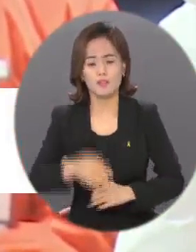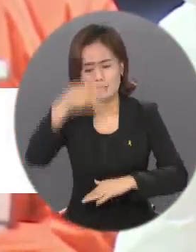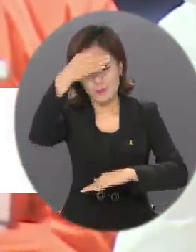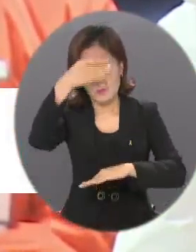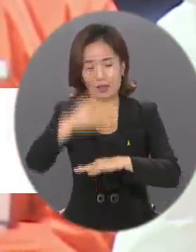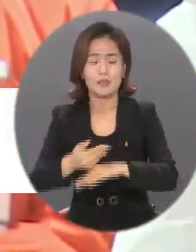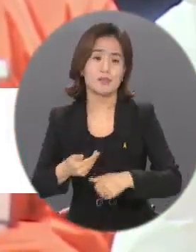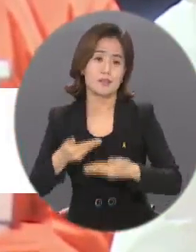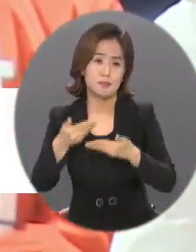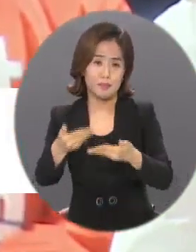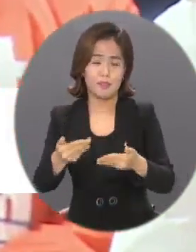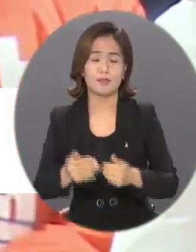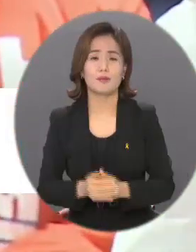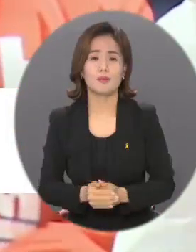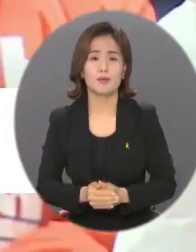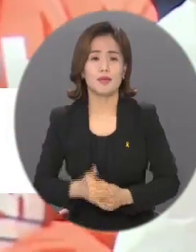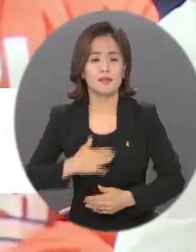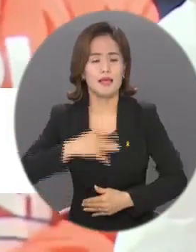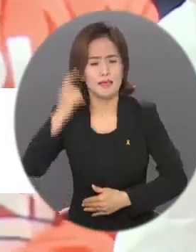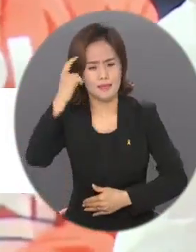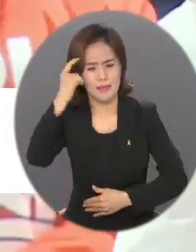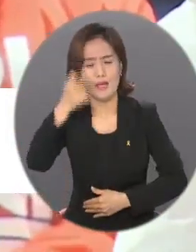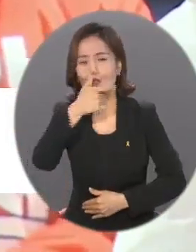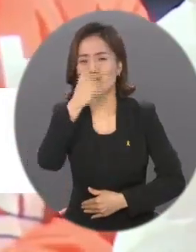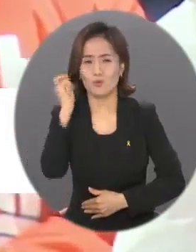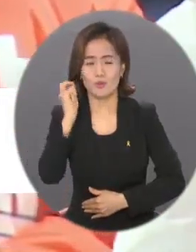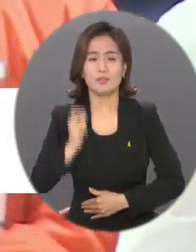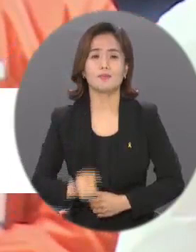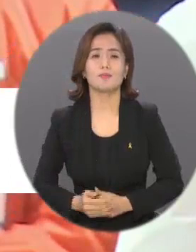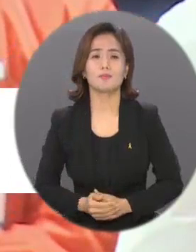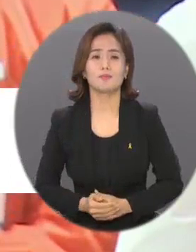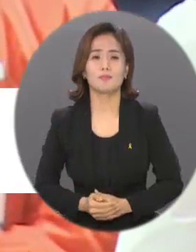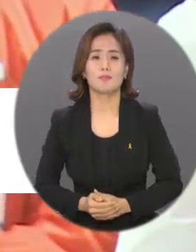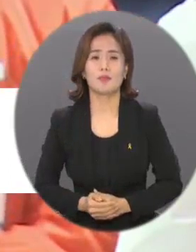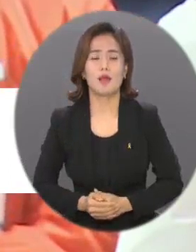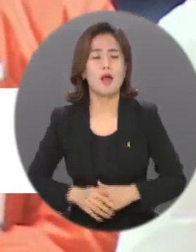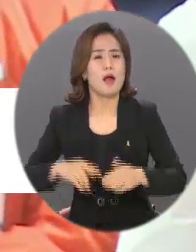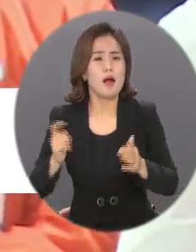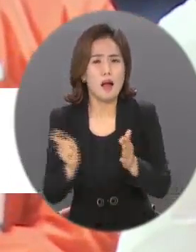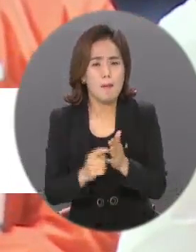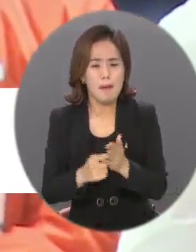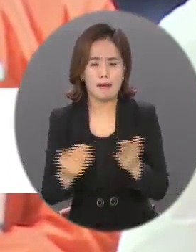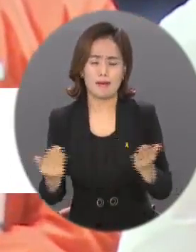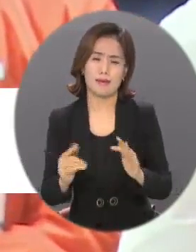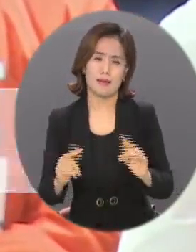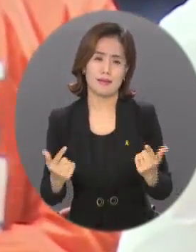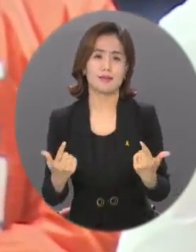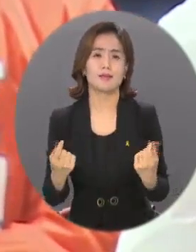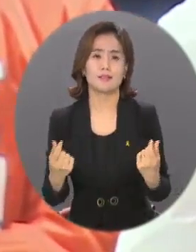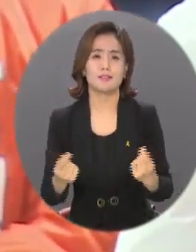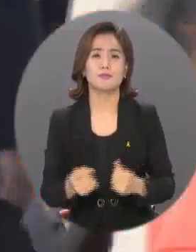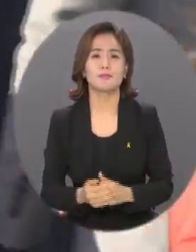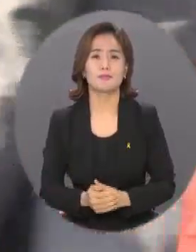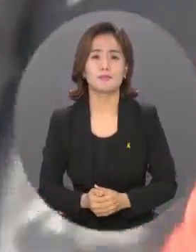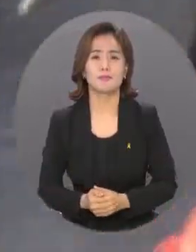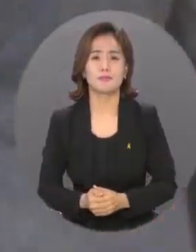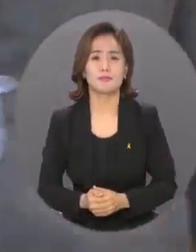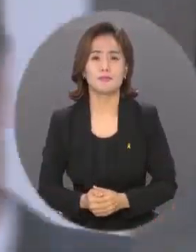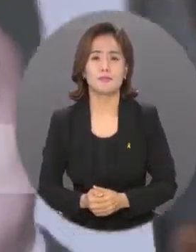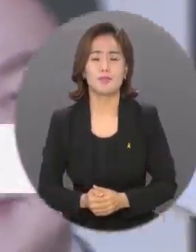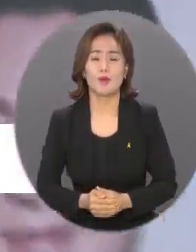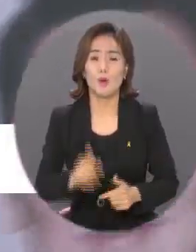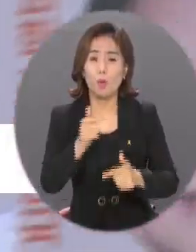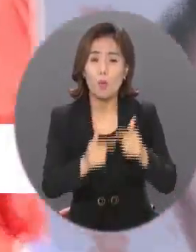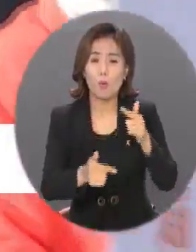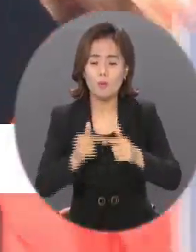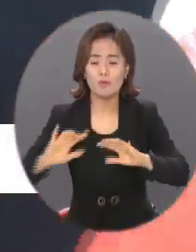사죄드립니다. 제 생각이 짧았습니다. 급하게 할 일이 아니었던 겁니다.